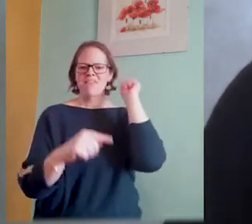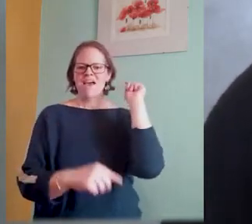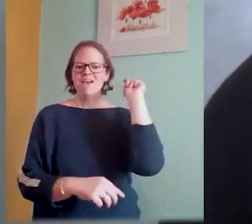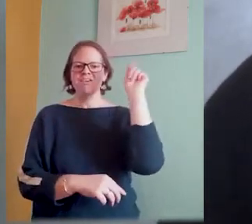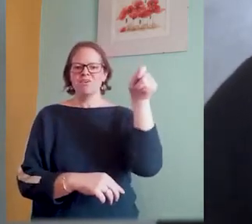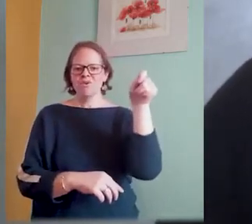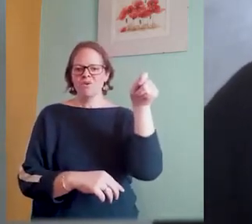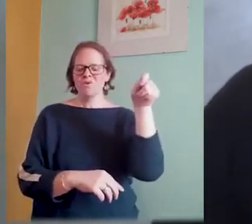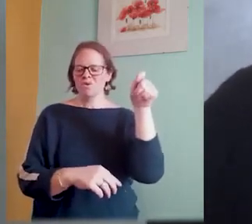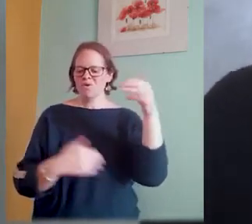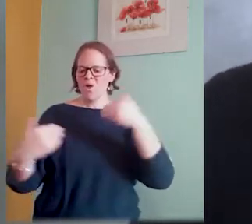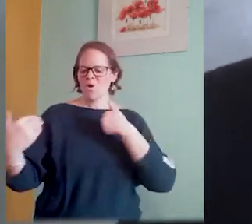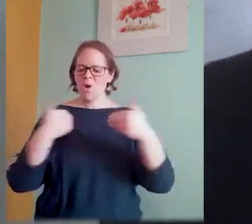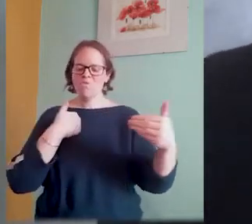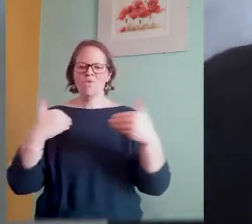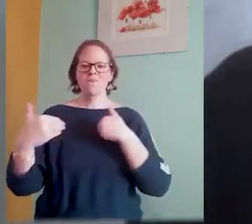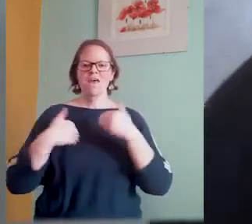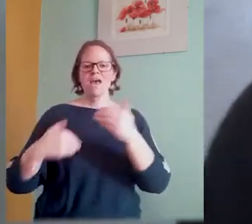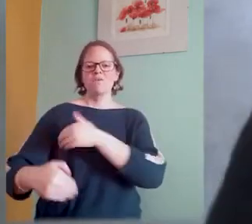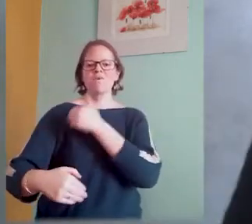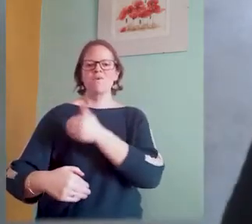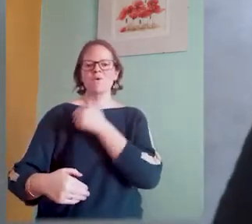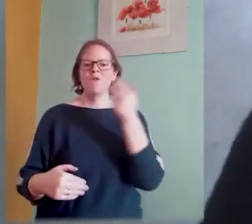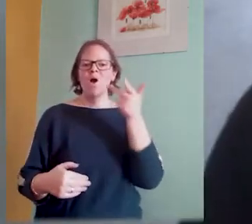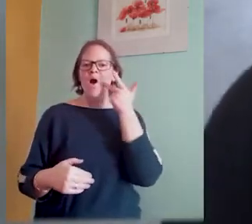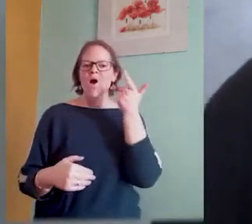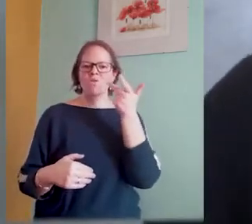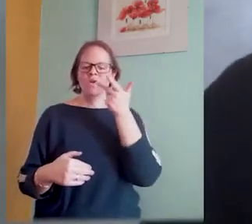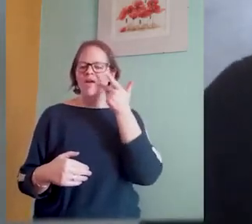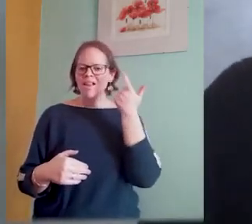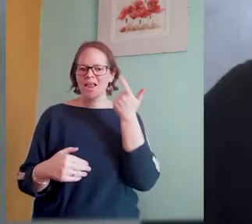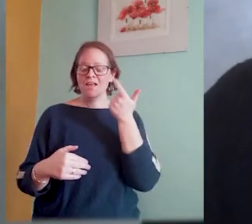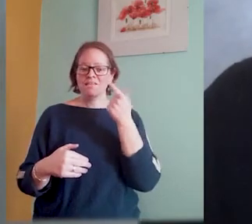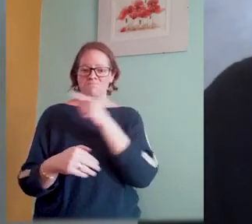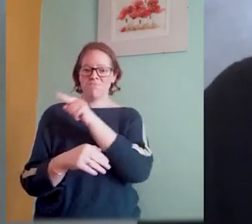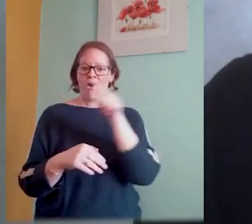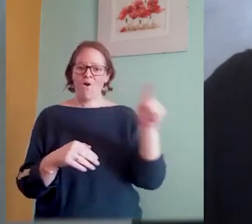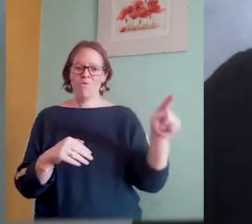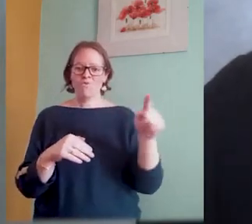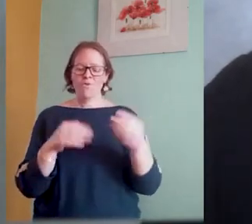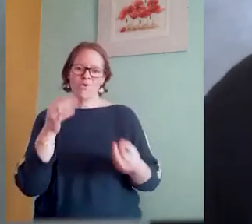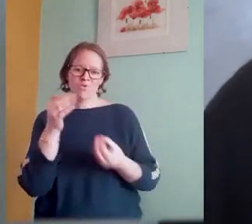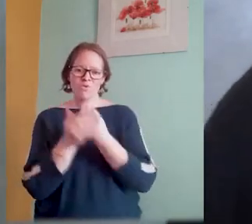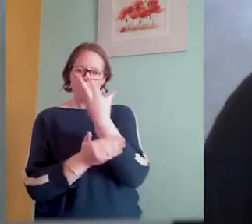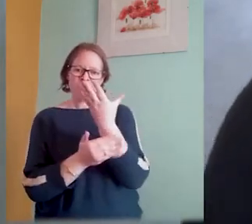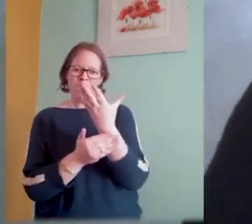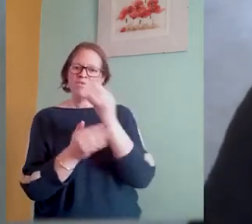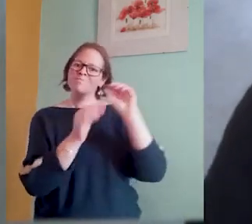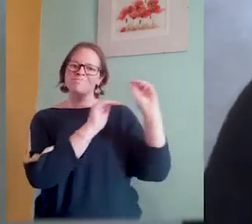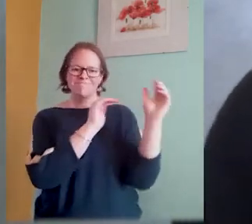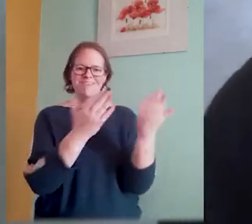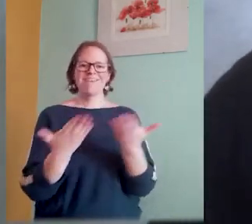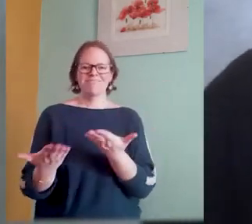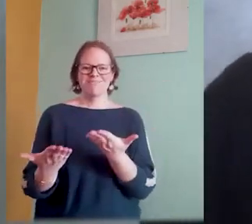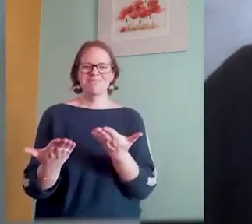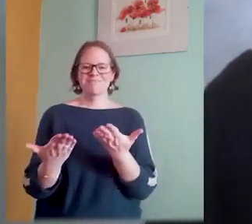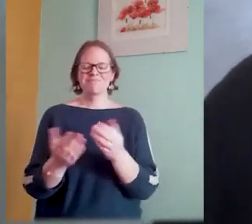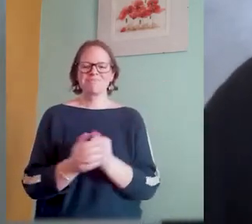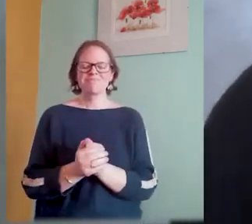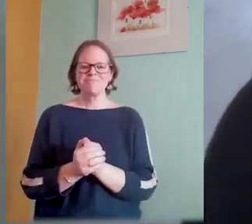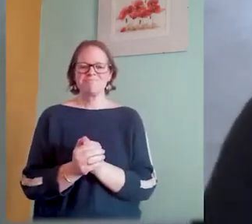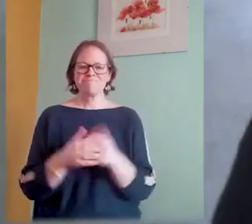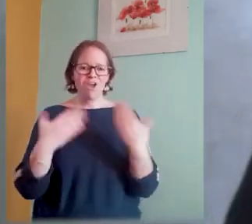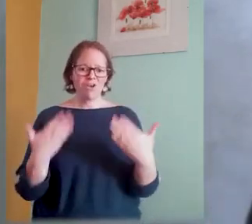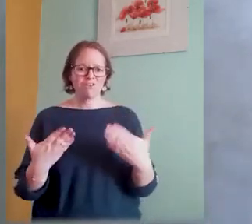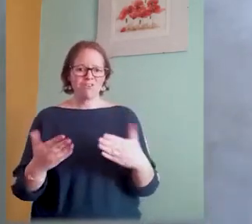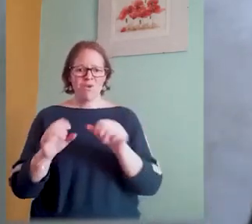aux membres de l'église de Colfontaine, aux membres de l'église de Uccle, aux membres de l'église d'Anderlecht. Et bienvenue aussi si vous êtes nouveau. Nous allons vivre